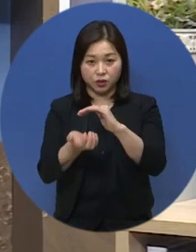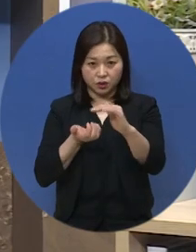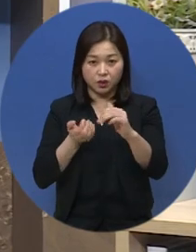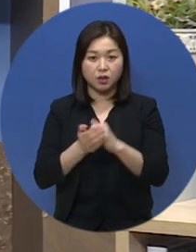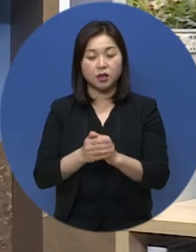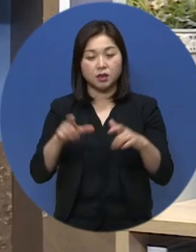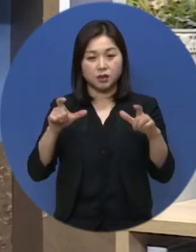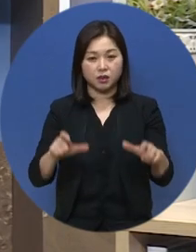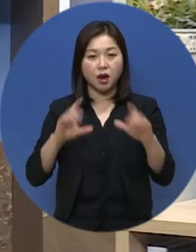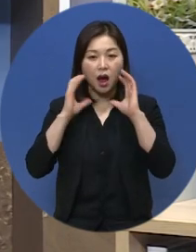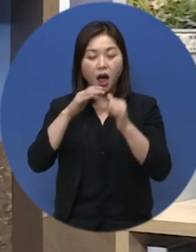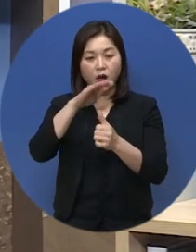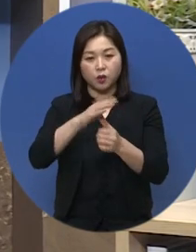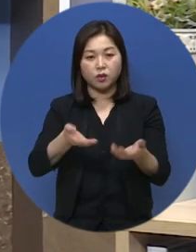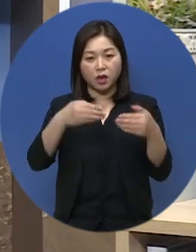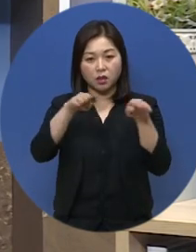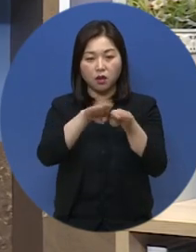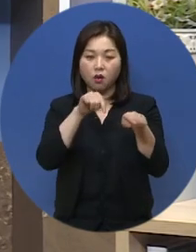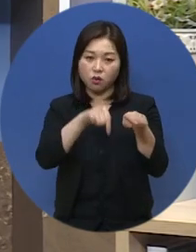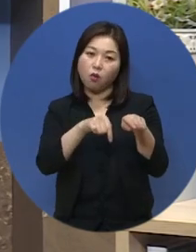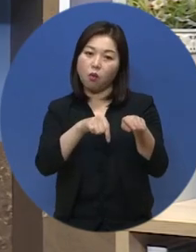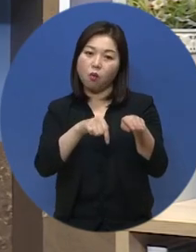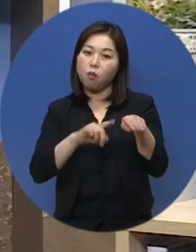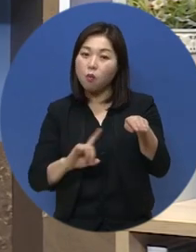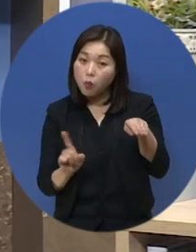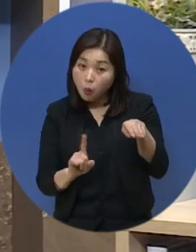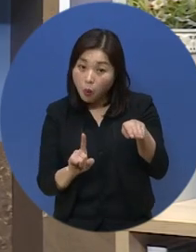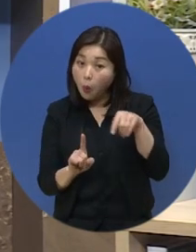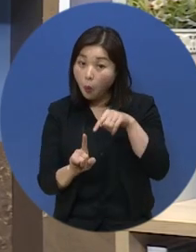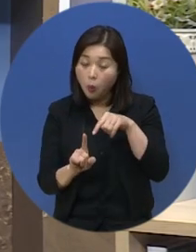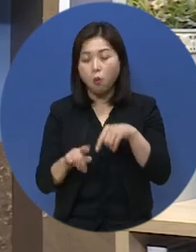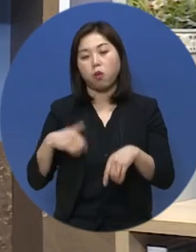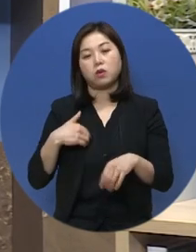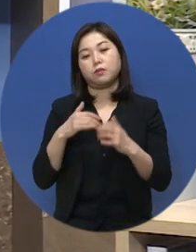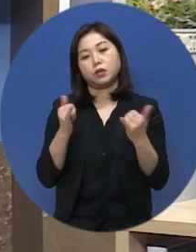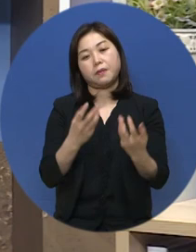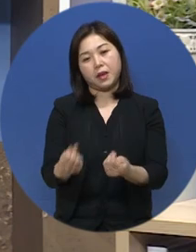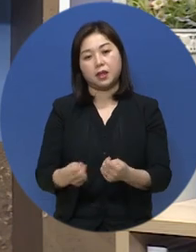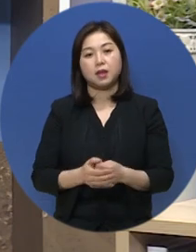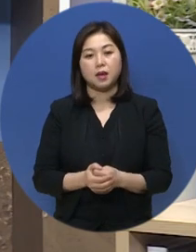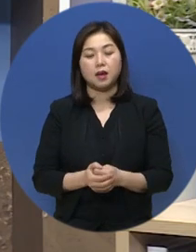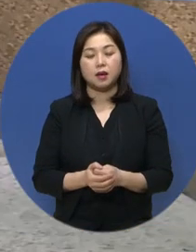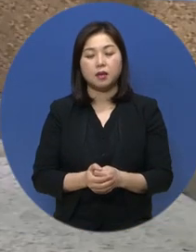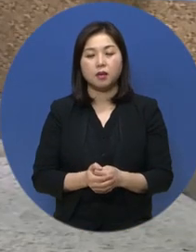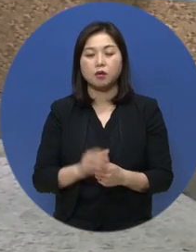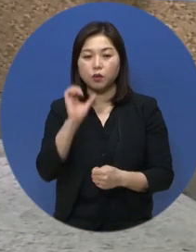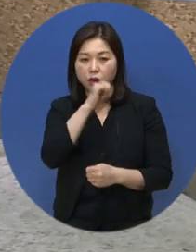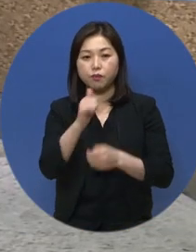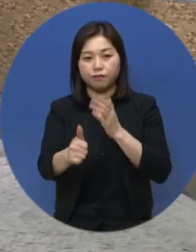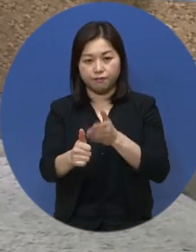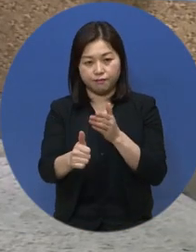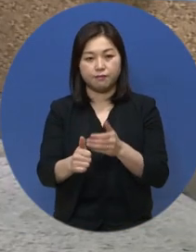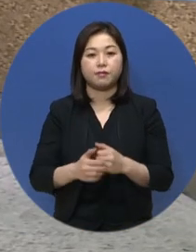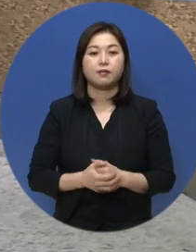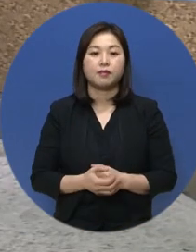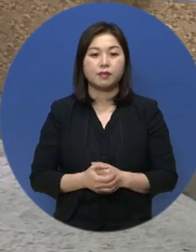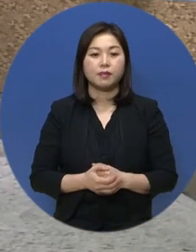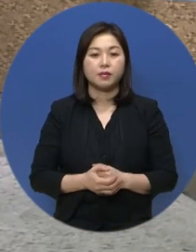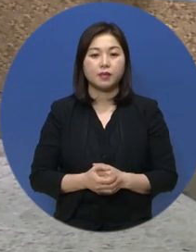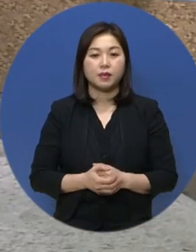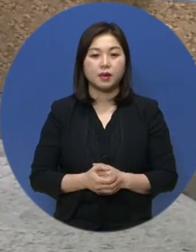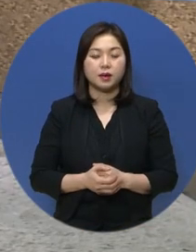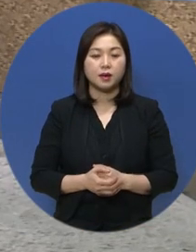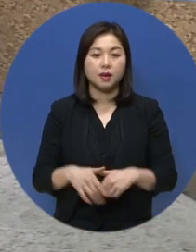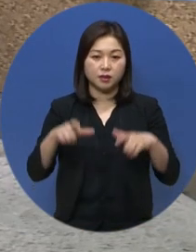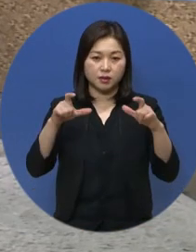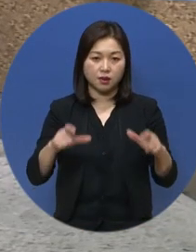지역 아동센터가 어떤 곳인지 잘 모르는 분들도 네. 계실 것 같거든요. 네. 어떤 곳인가요? 쉽게 말하자면 지역 아동센터는